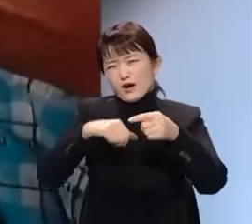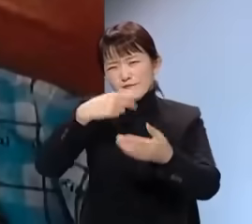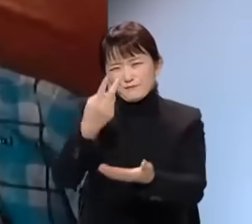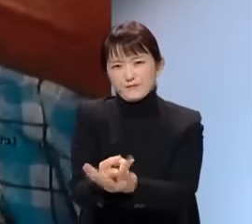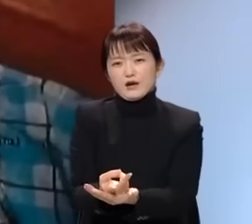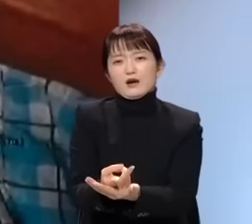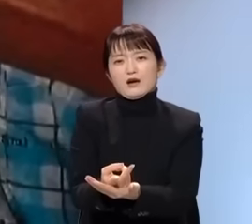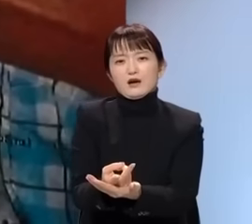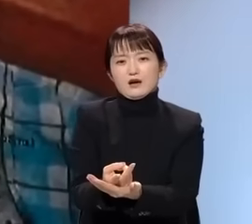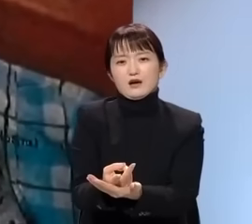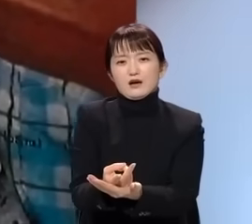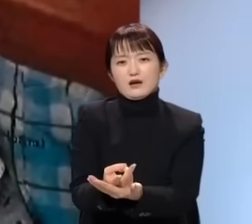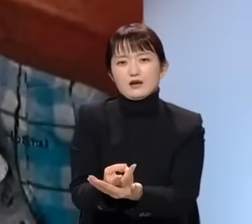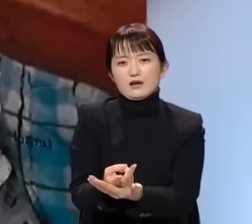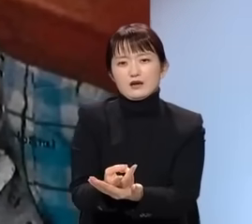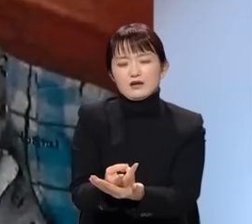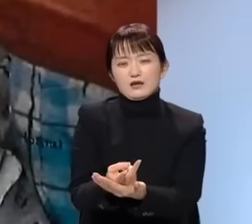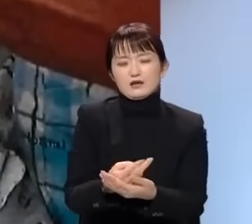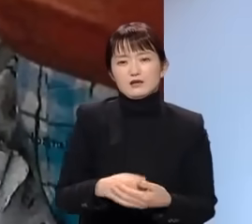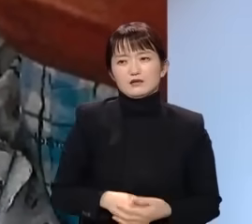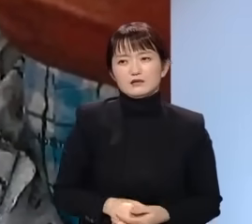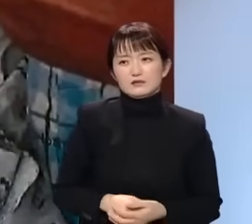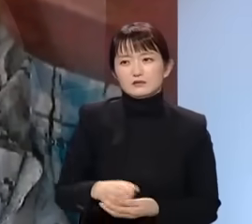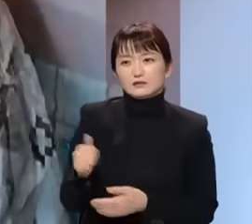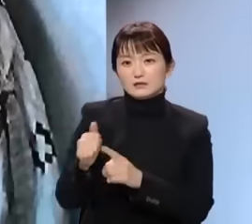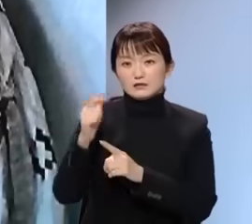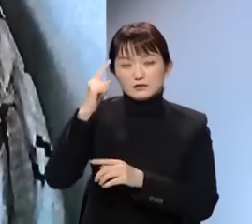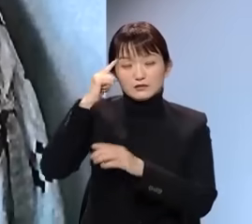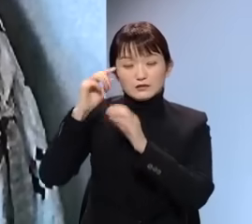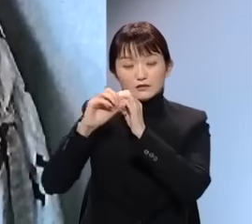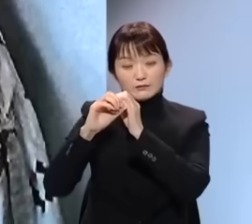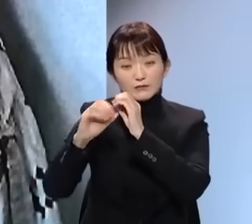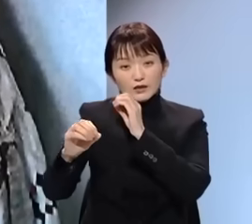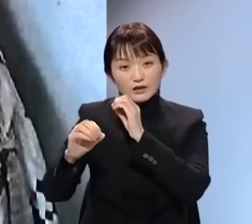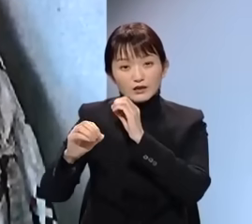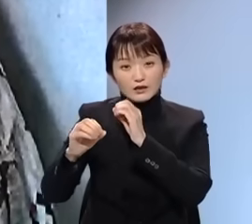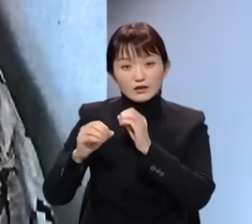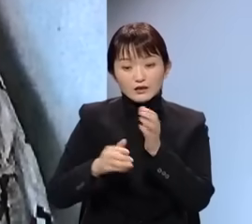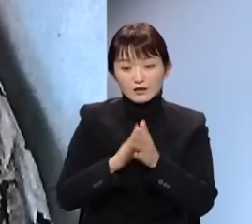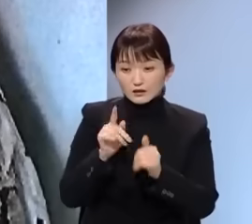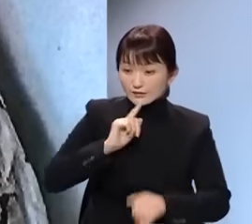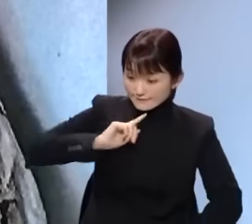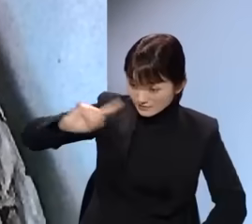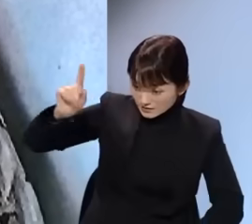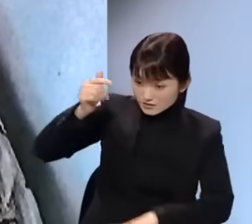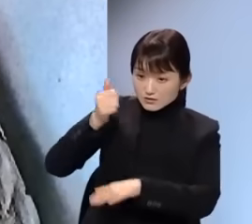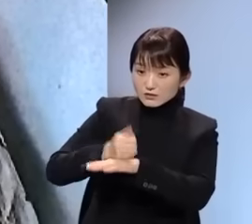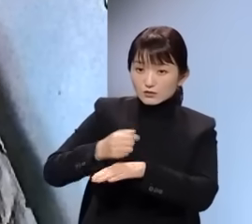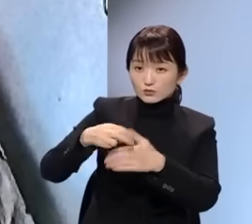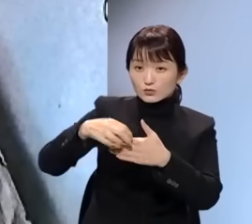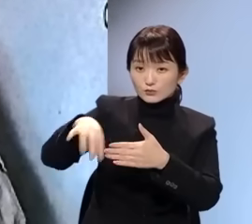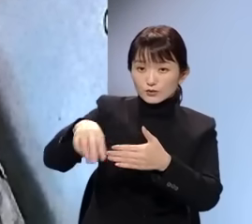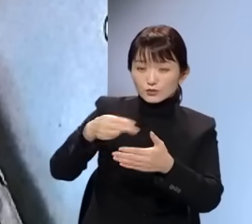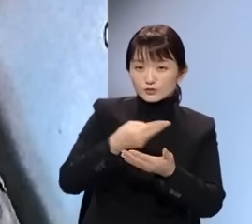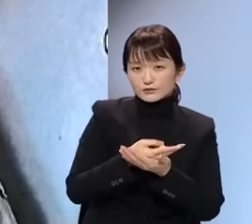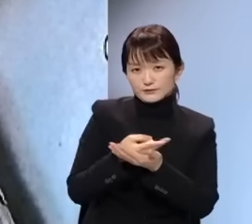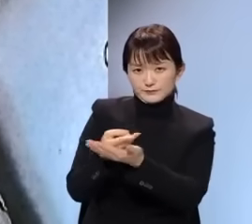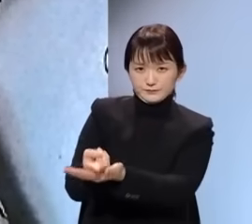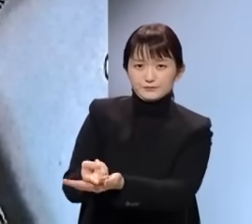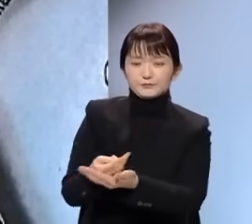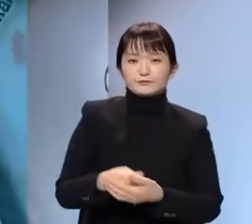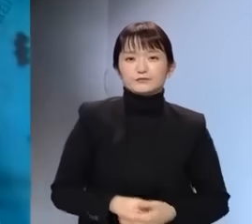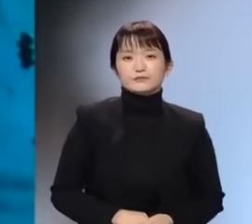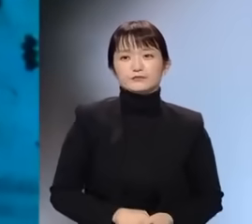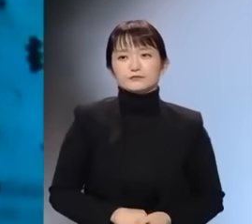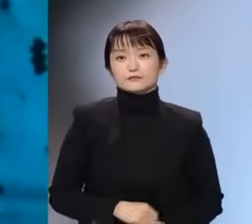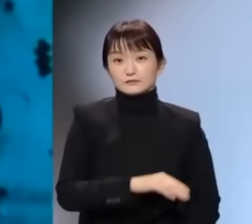없습니다. 오죽했으면 이 피해자분이 의식을 잃었고요. 시민의 신고로 나중에 결국 병원에 이송되게 된 겁니다. 저희가